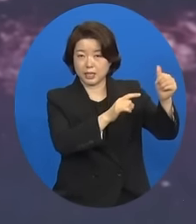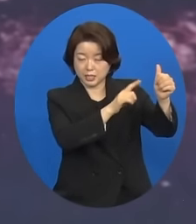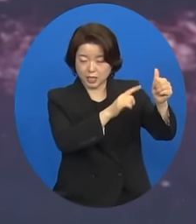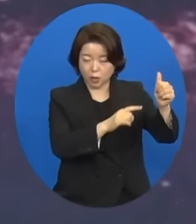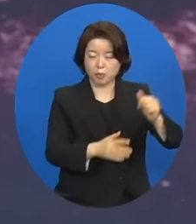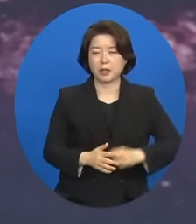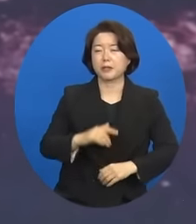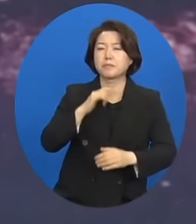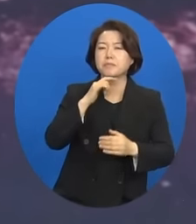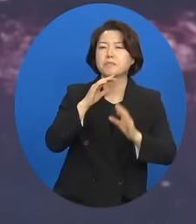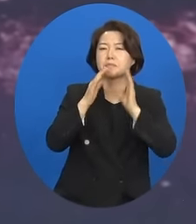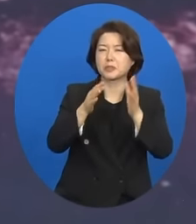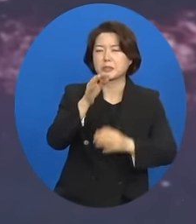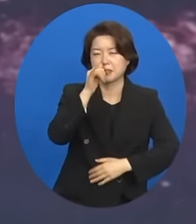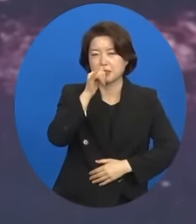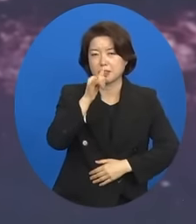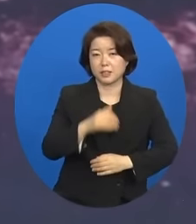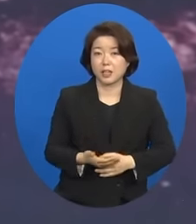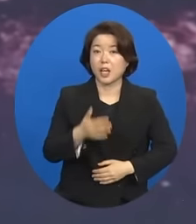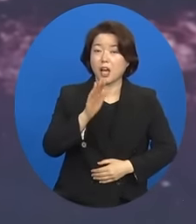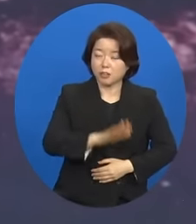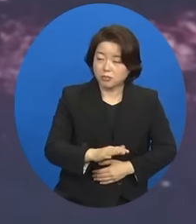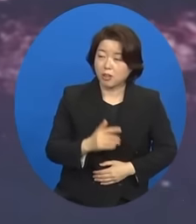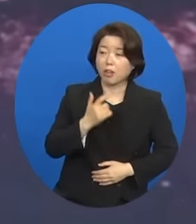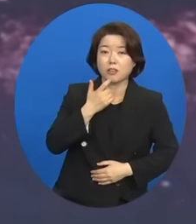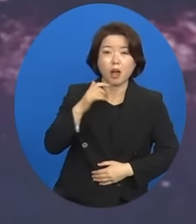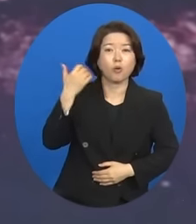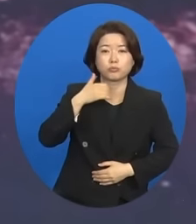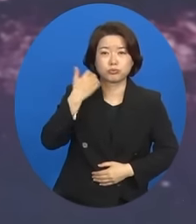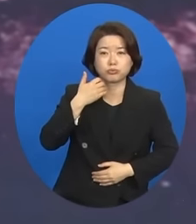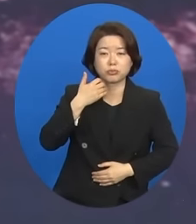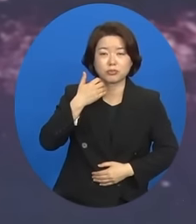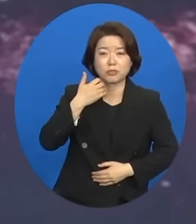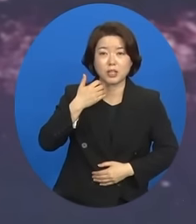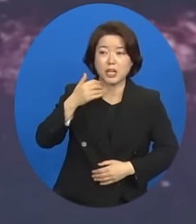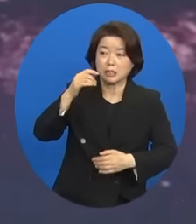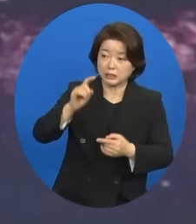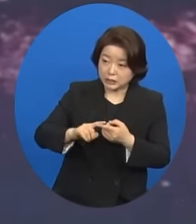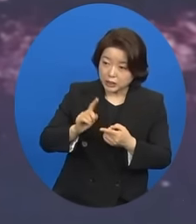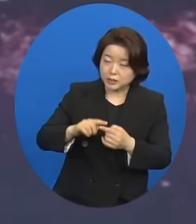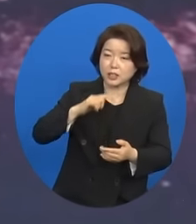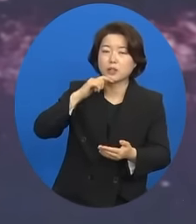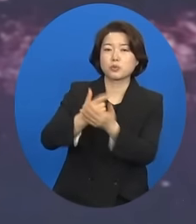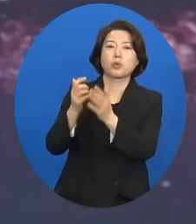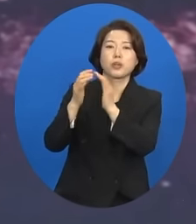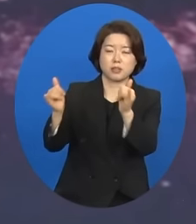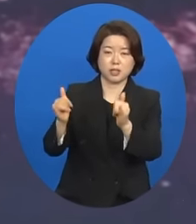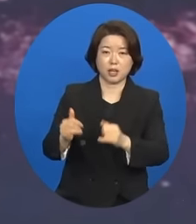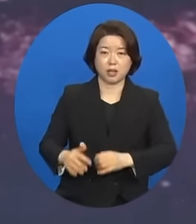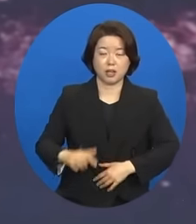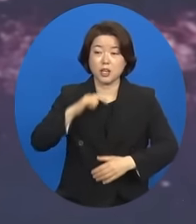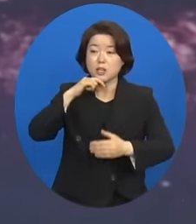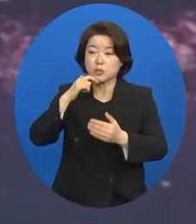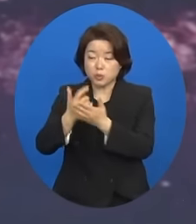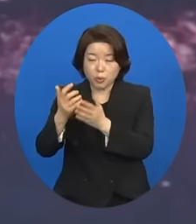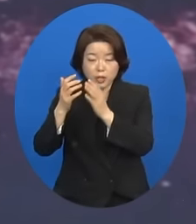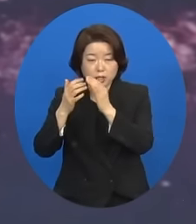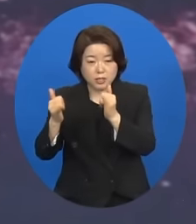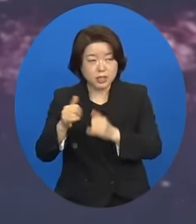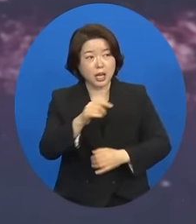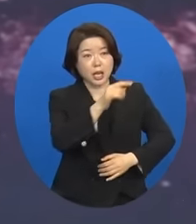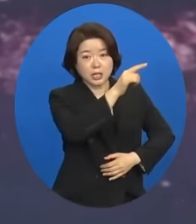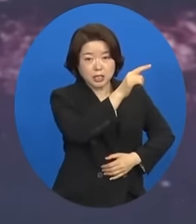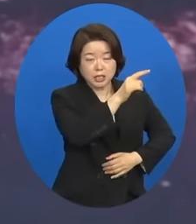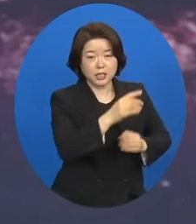누굽니까 그러 속이는 자입니다 속이는 자 야곱이 속이는 자 라반의 이야기